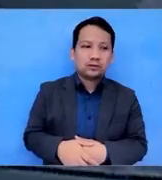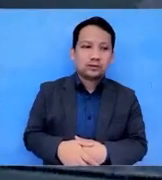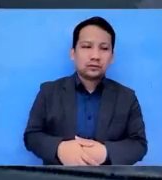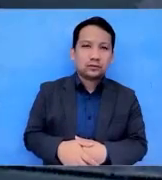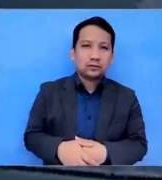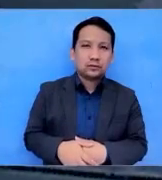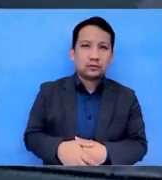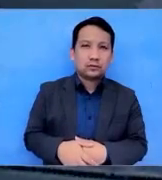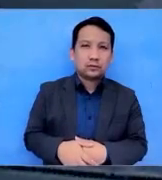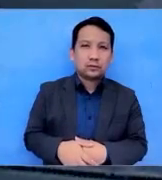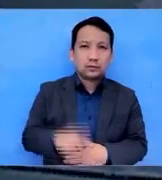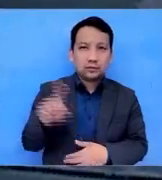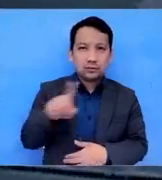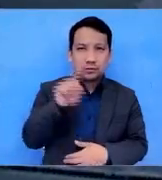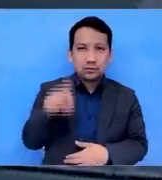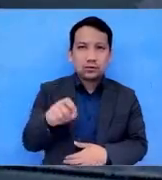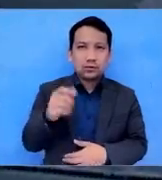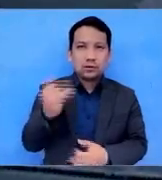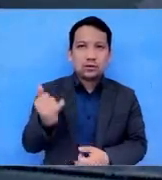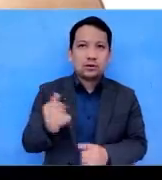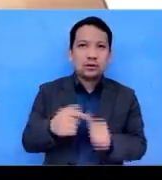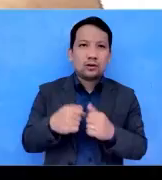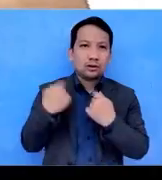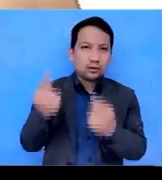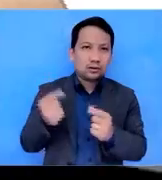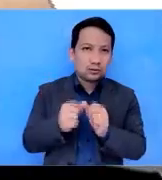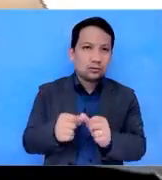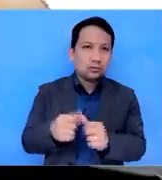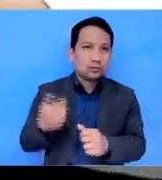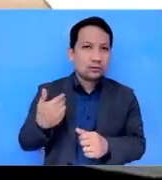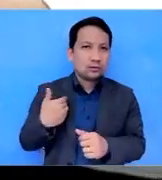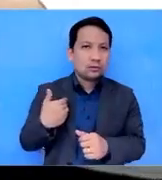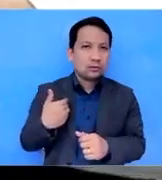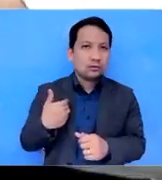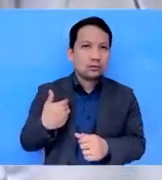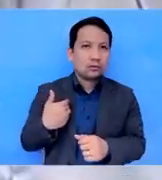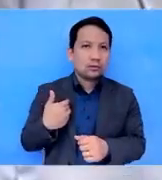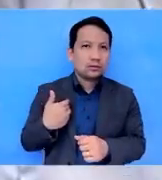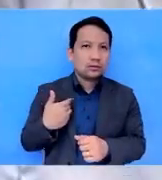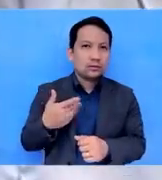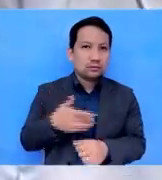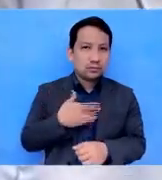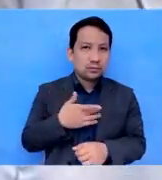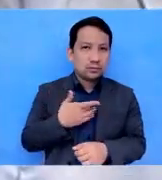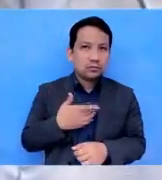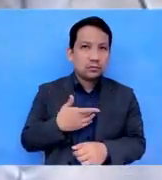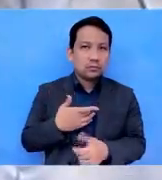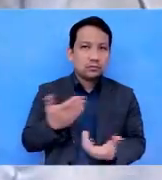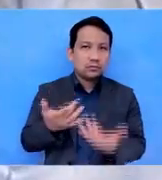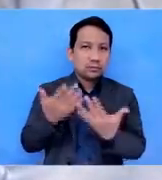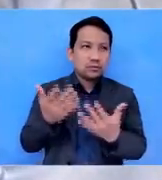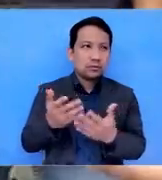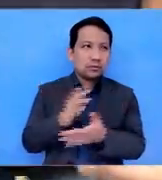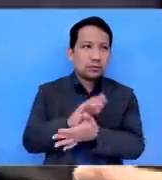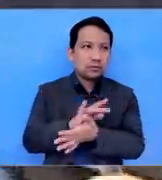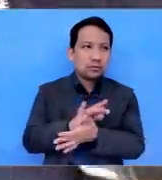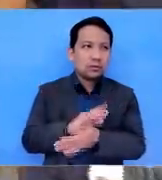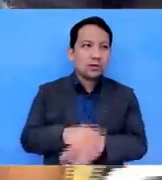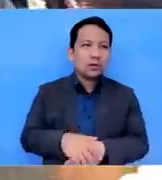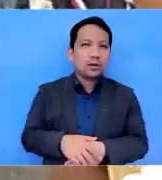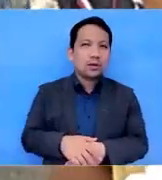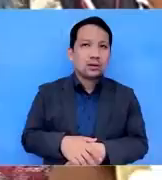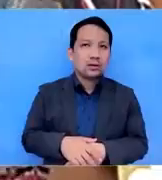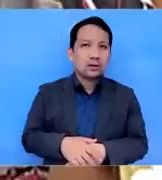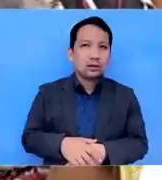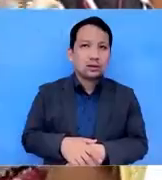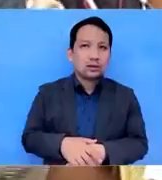Maganda yung tanong mo kasi yung iba nga syempre hindi natin maiwasan, takot pa rin o may pangamba pa rin sa COVID-19 pandemic. Natanong natin din